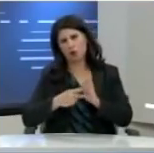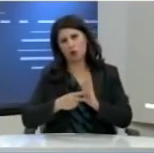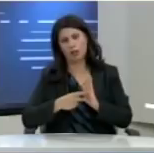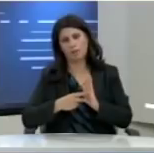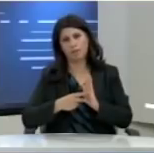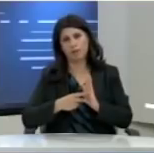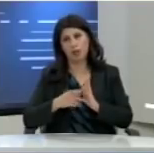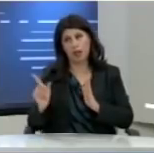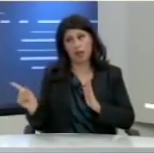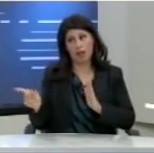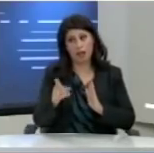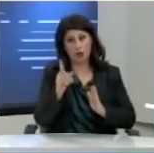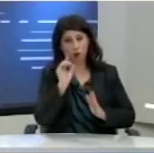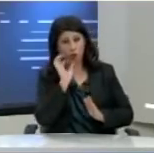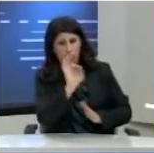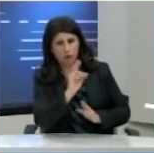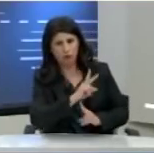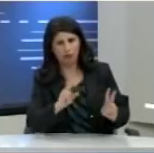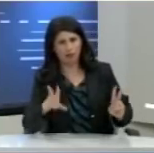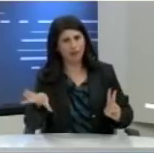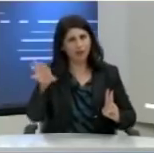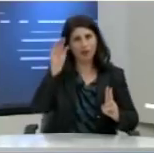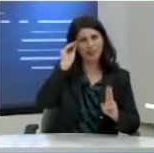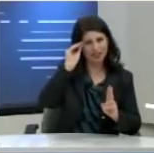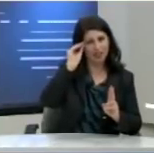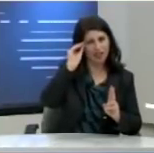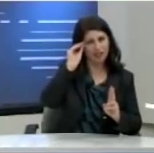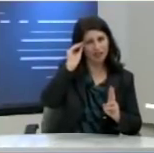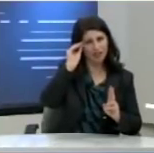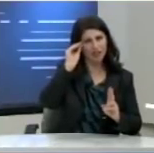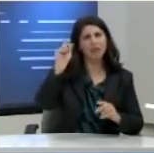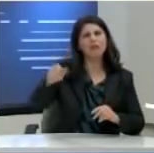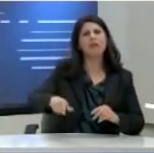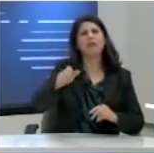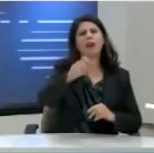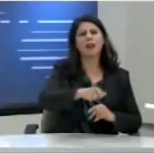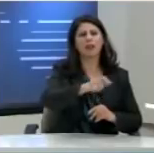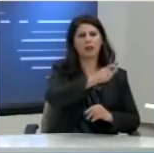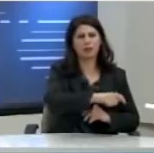Ο στόχος τους νομίζω ότι ήταν σαφές και το έχει καταλάβει και ο κάθε